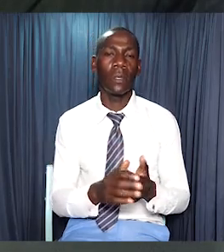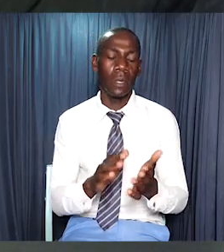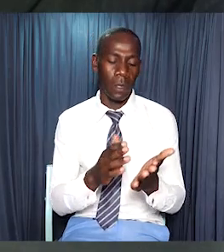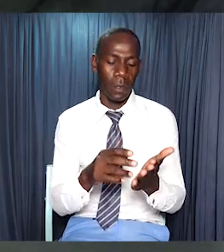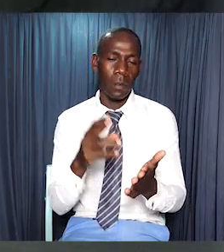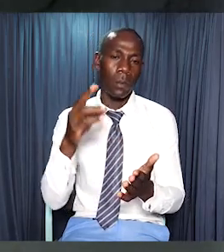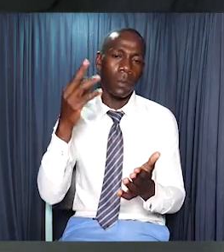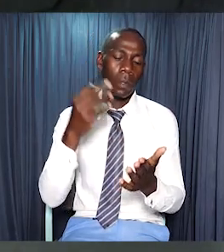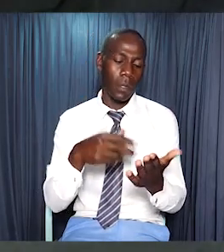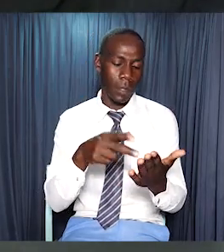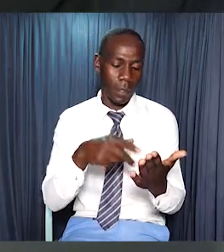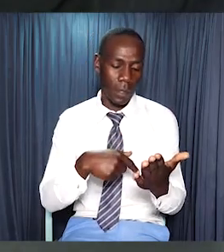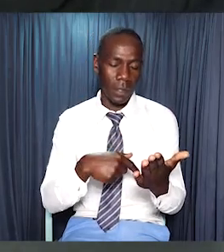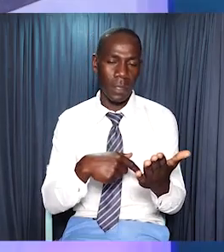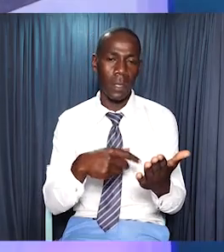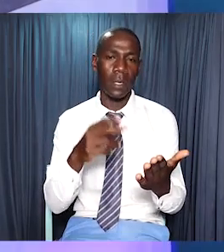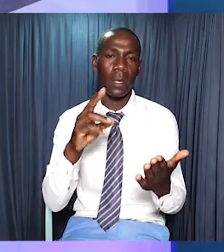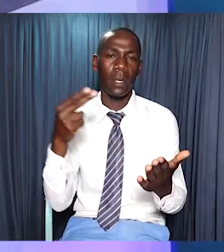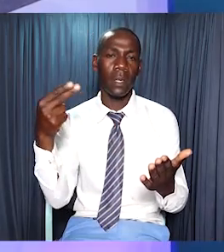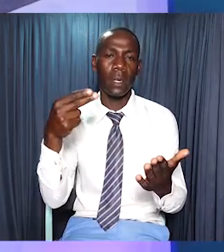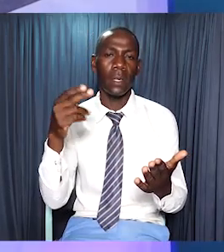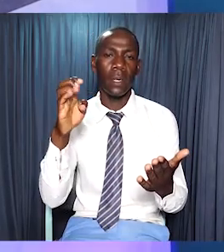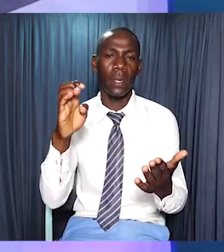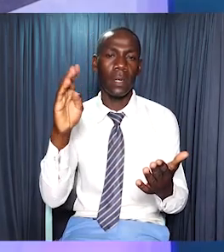Tusomewa Ibrania hiyo kumi na moja. Read for us Hebrews 11.